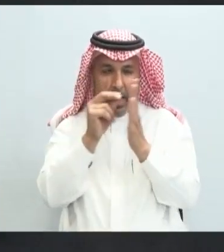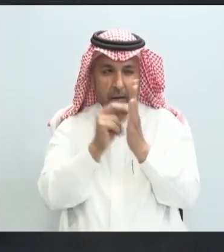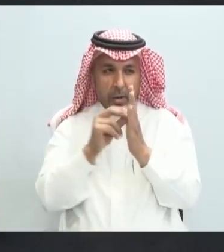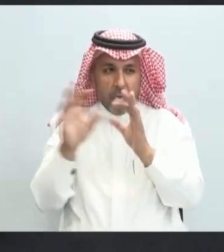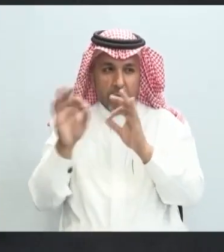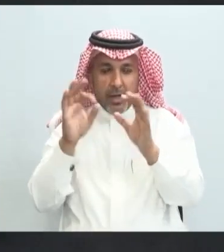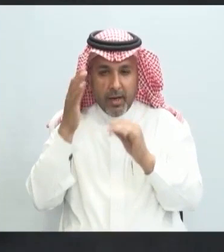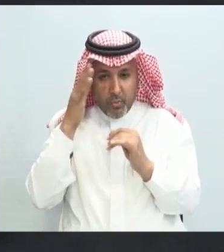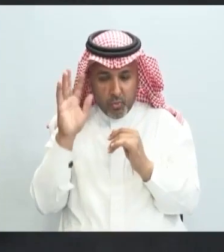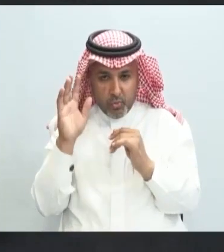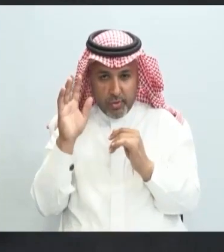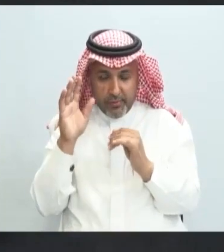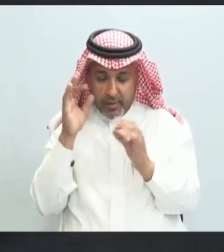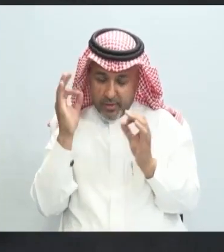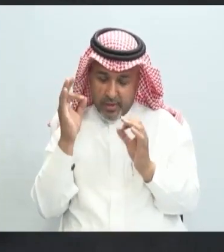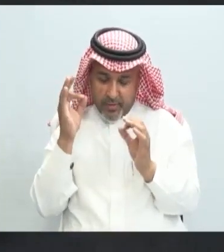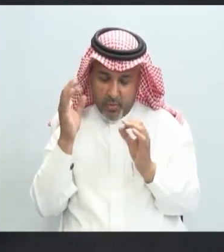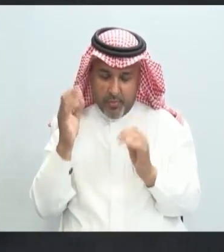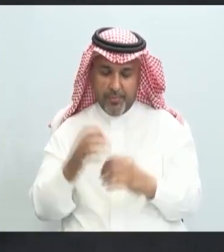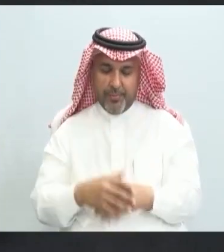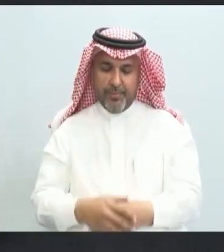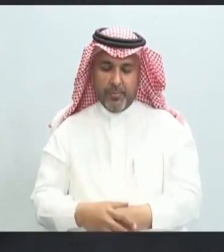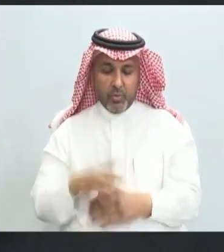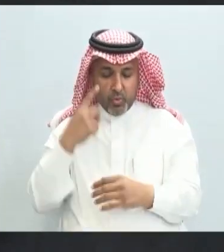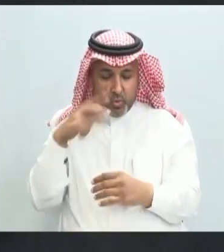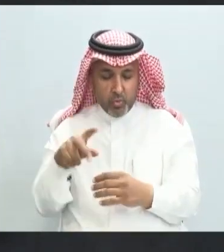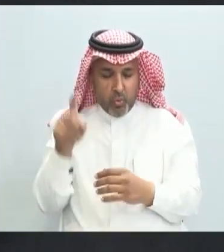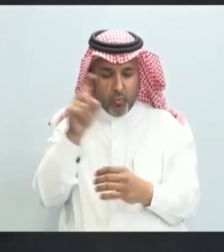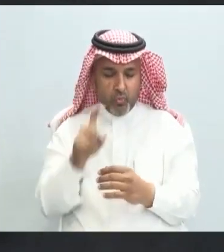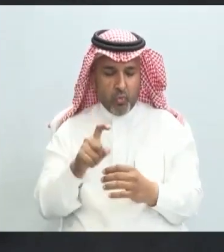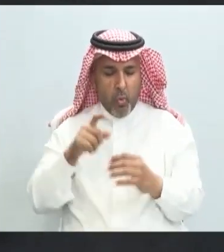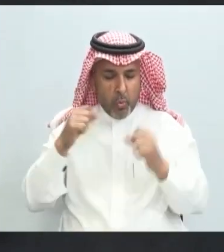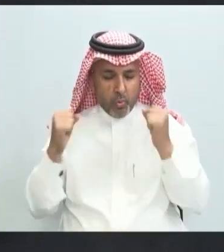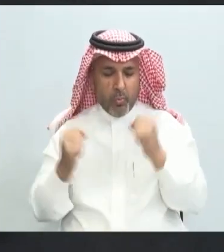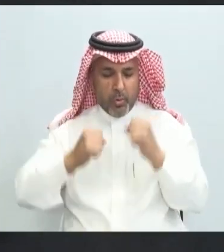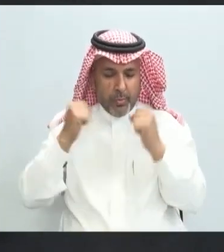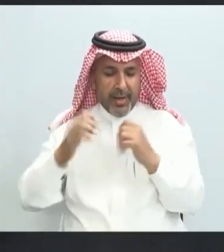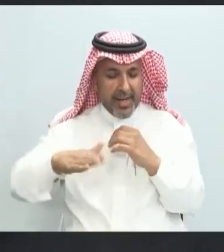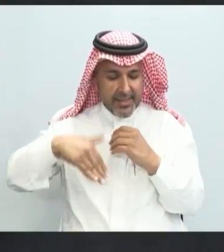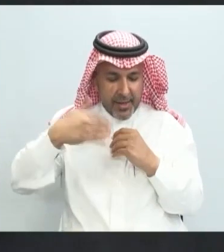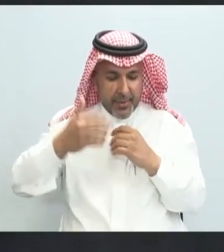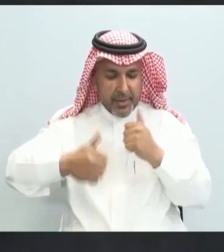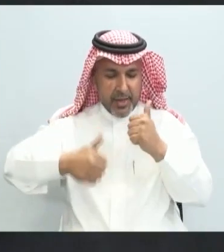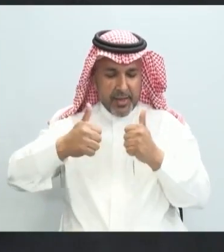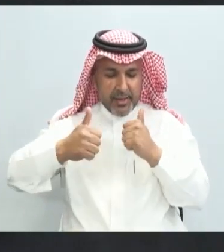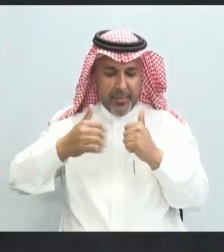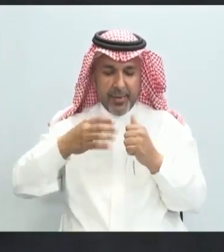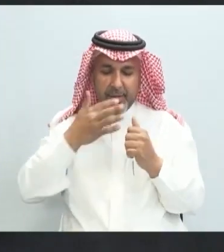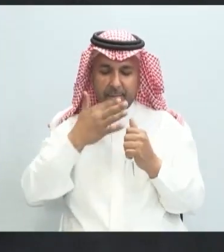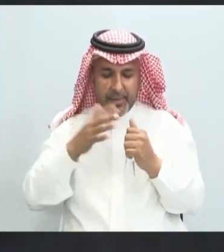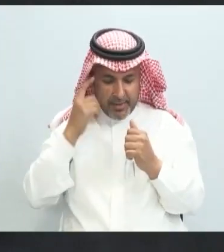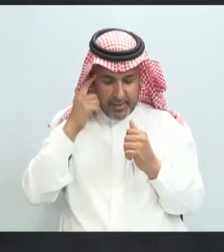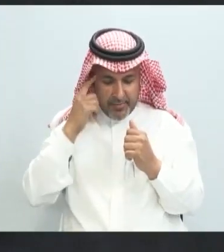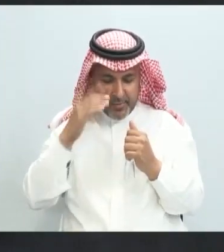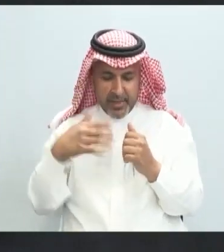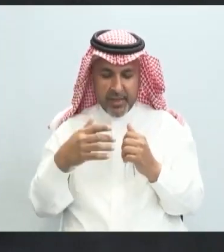قانون جيوب التمام ولا بد مثل المسائل انك تدرب على الحسابات تجيب معك الاله الحاسبه لانه ما يصير وقت